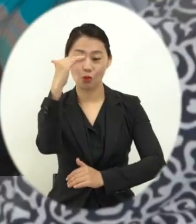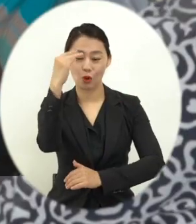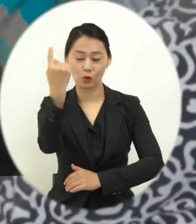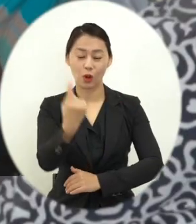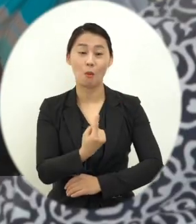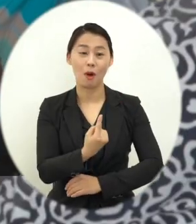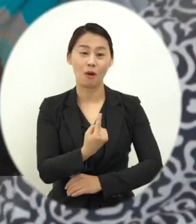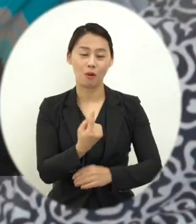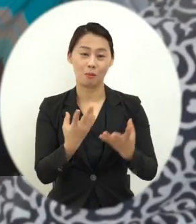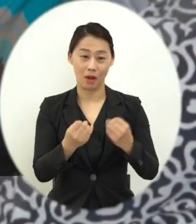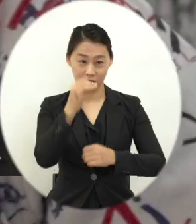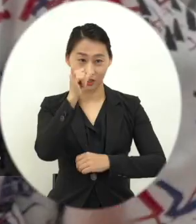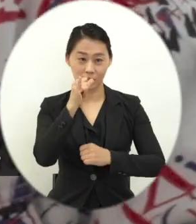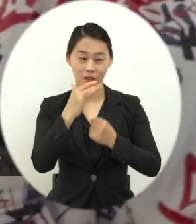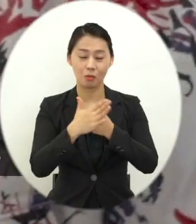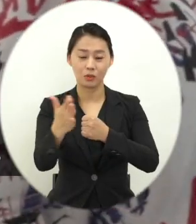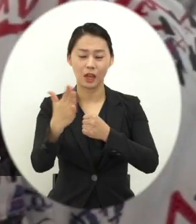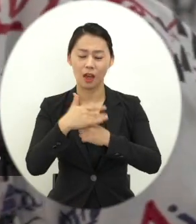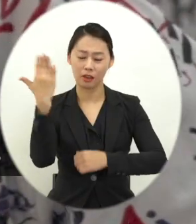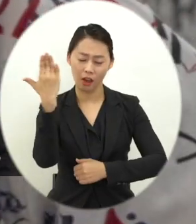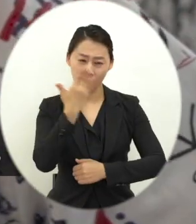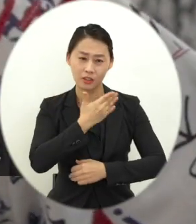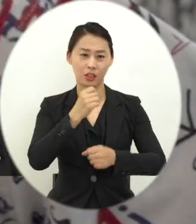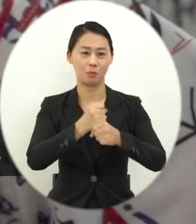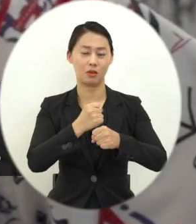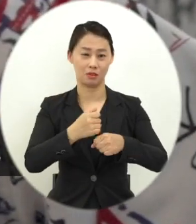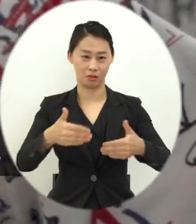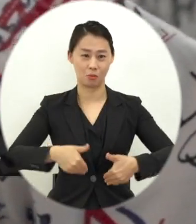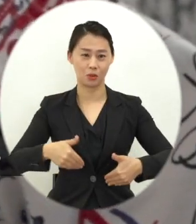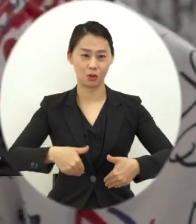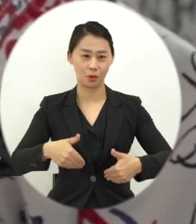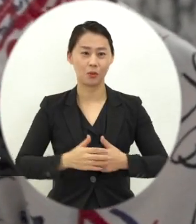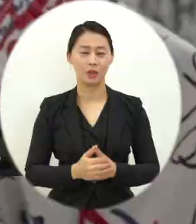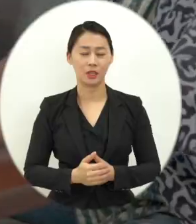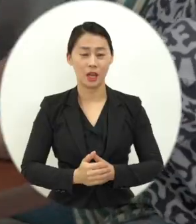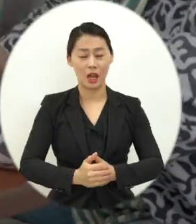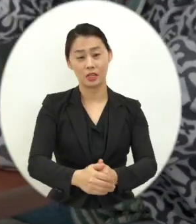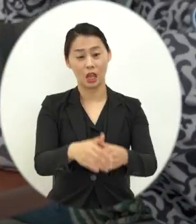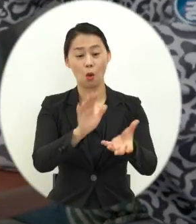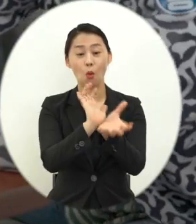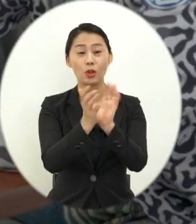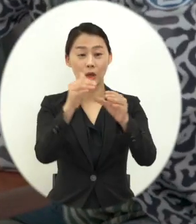많고 그런 게 마을을 깨끗이 단장하는 것도 좋은 것 같은데요.